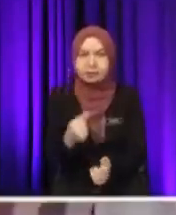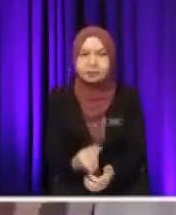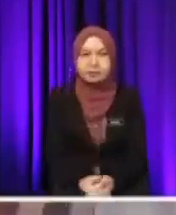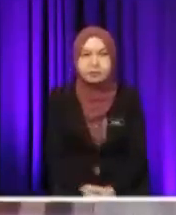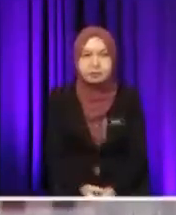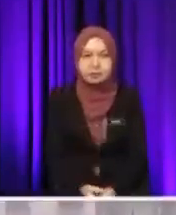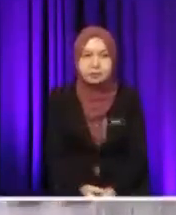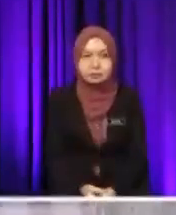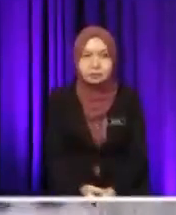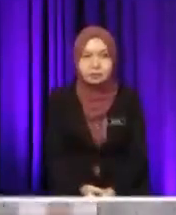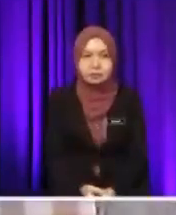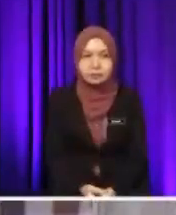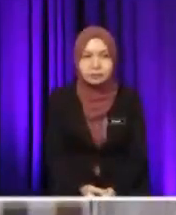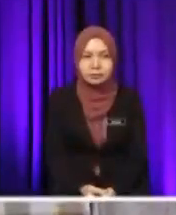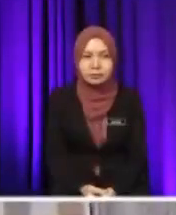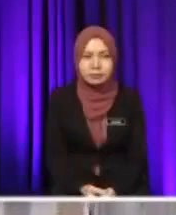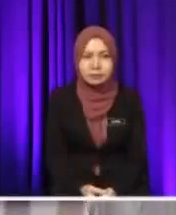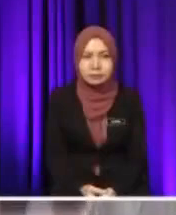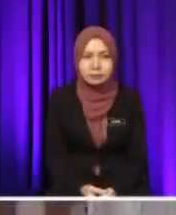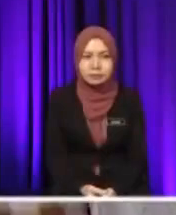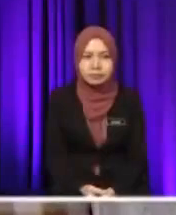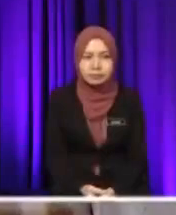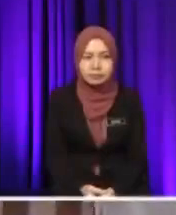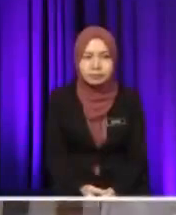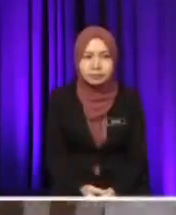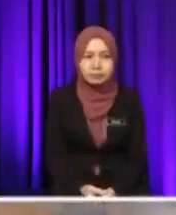je. Tunjuk kamera dulu. Nampak. Okey.